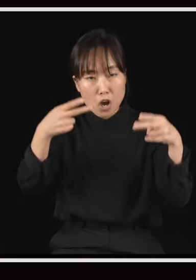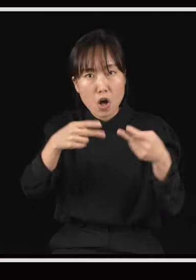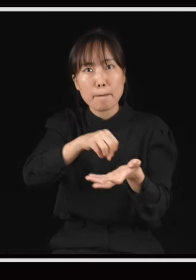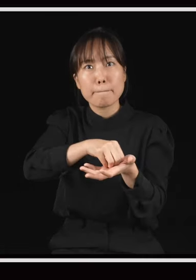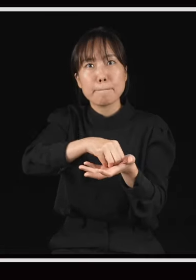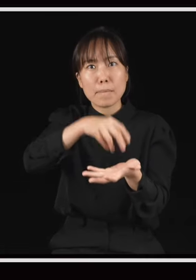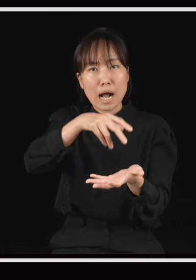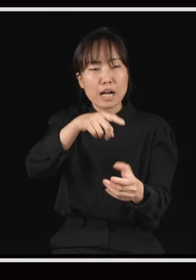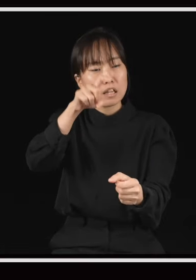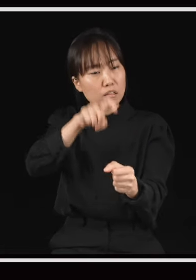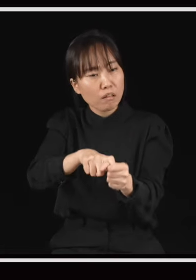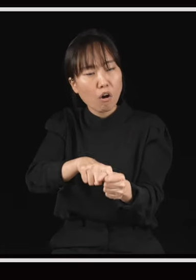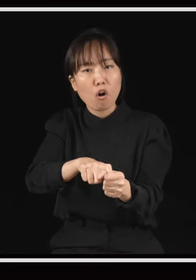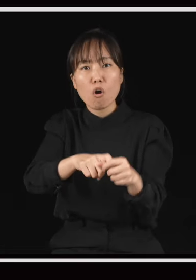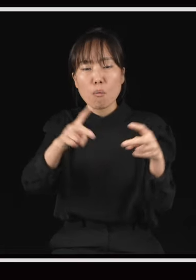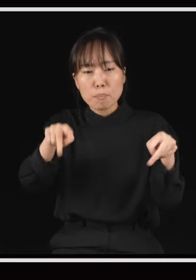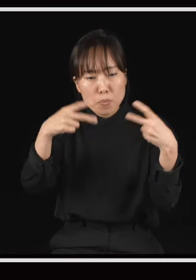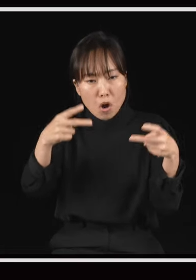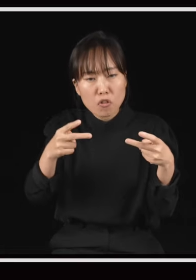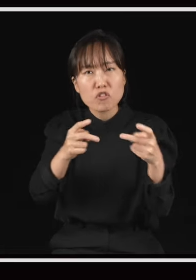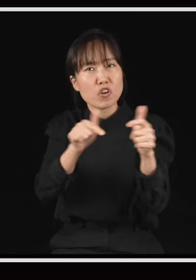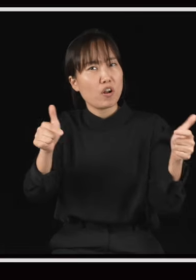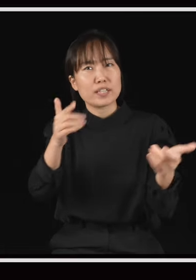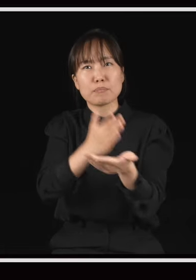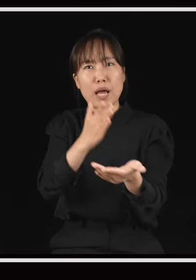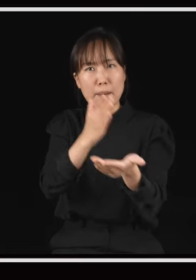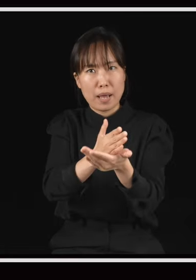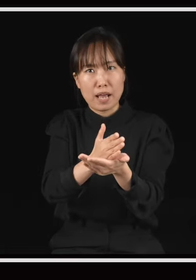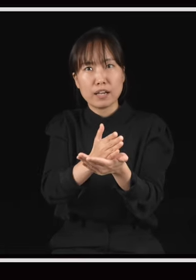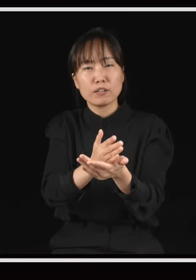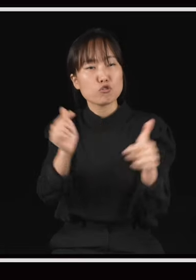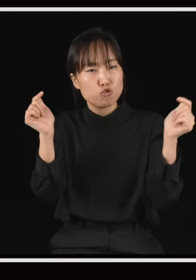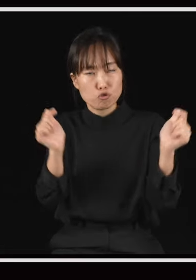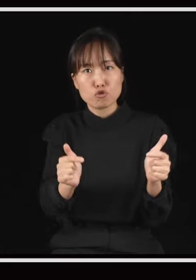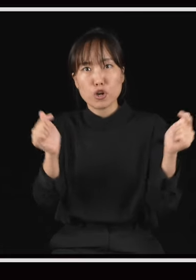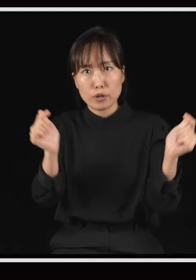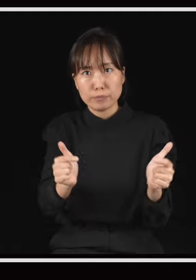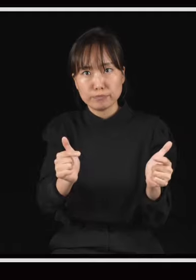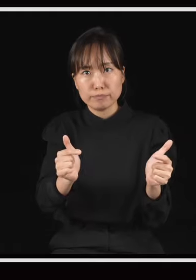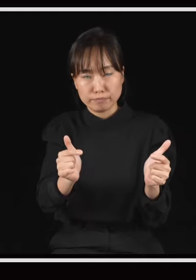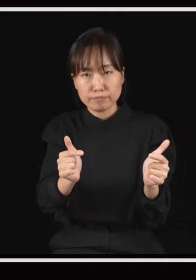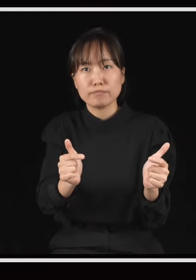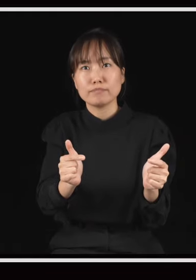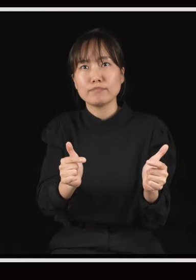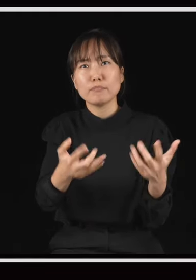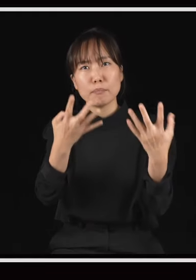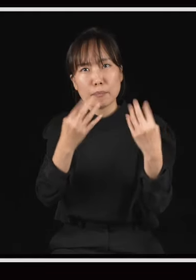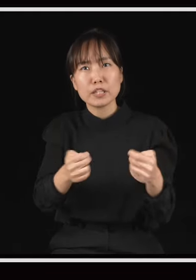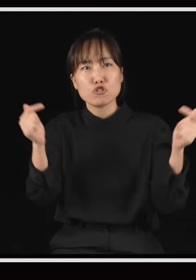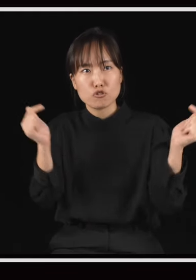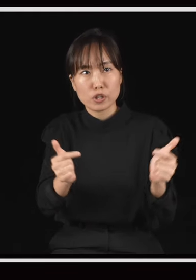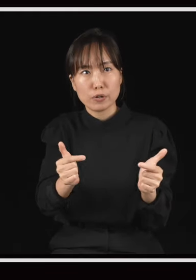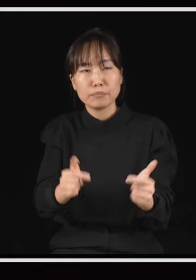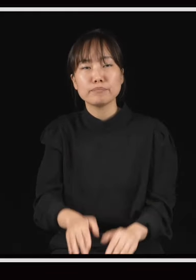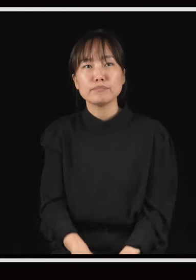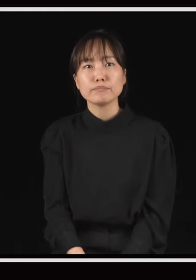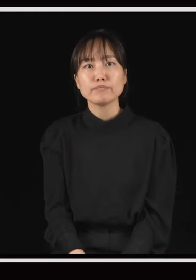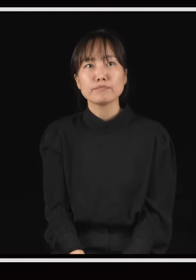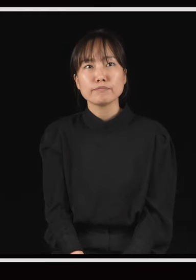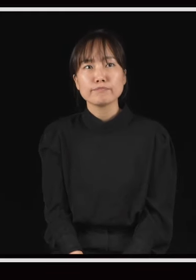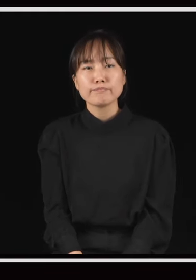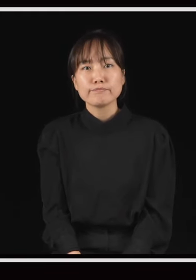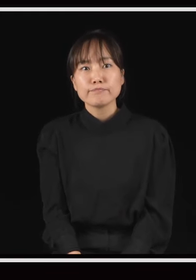이런 걸 좀 줄이세요. 라면, 빵, 떡, 국수 이런 것들을 좀 자제하시면 좋아요. 많이 줄이셔야 돼요. 많이